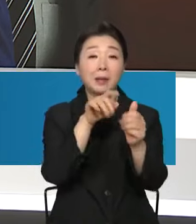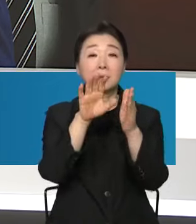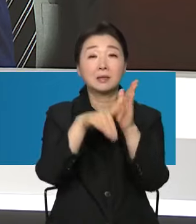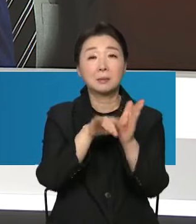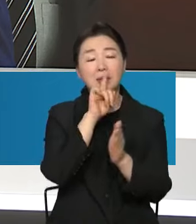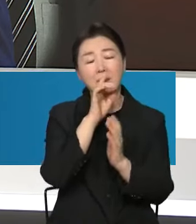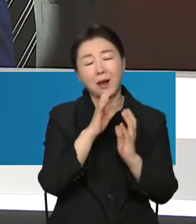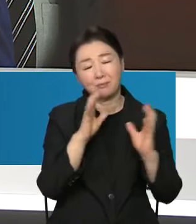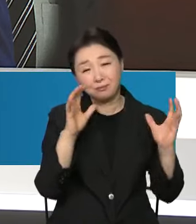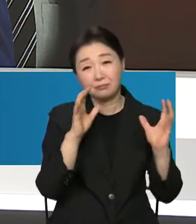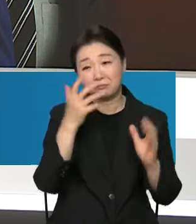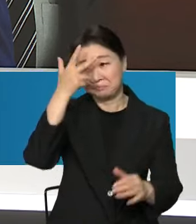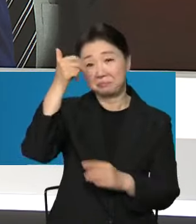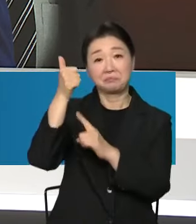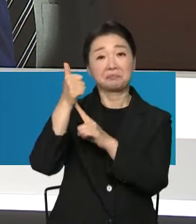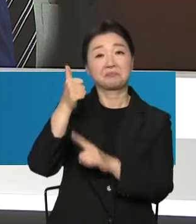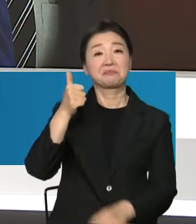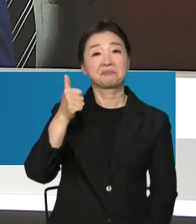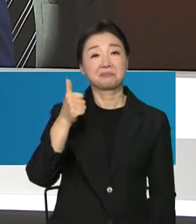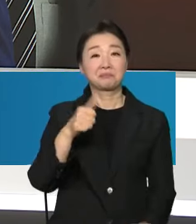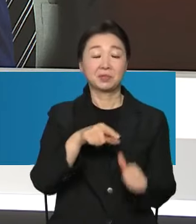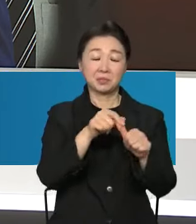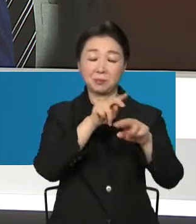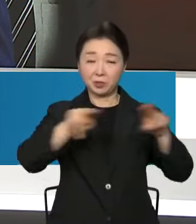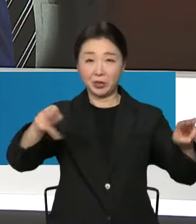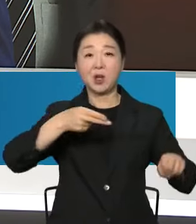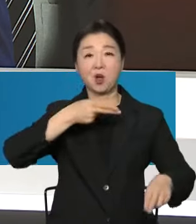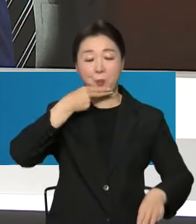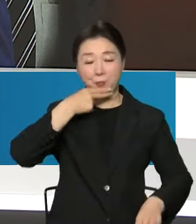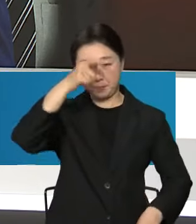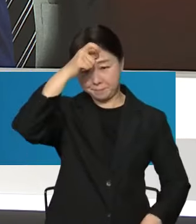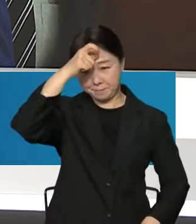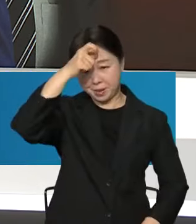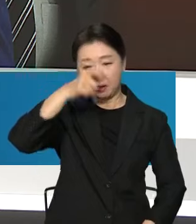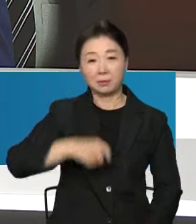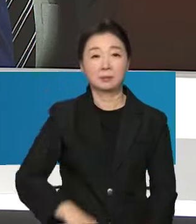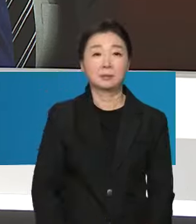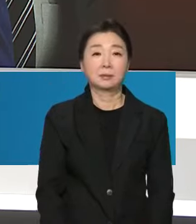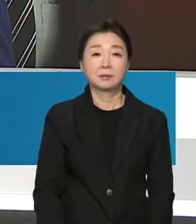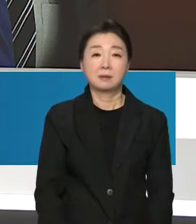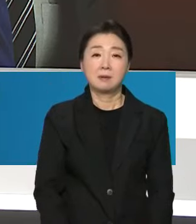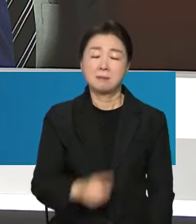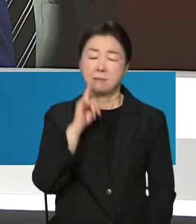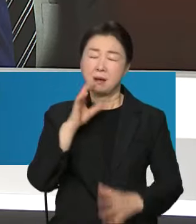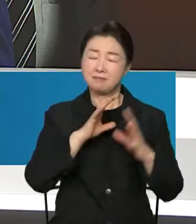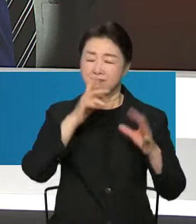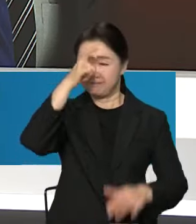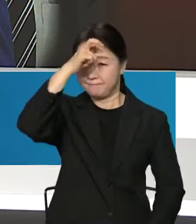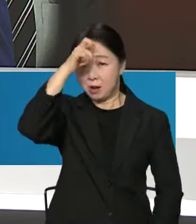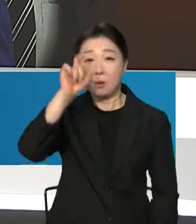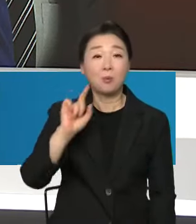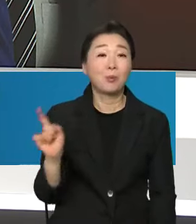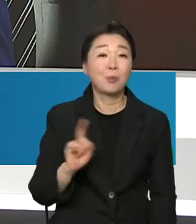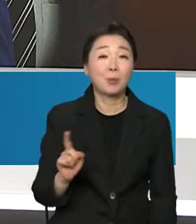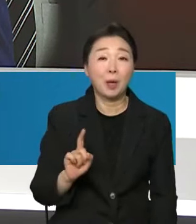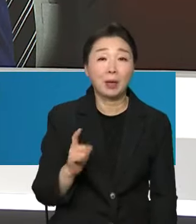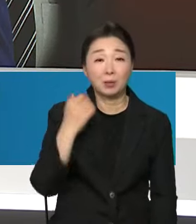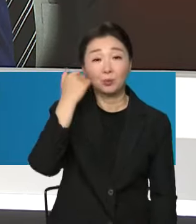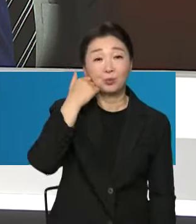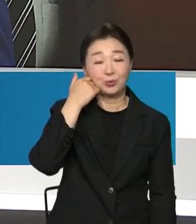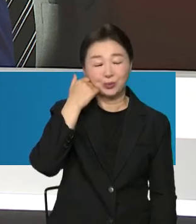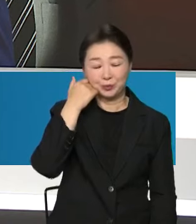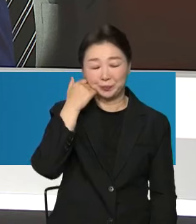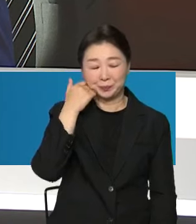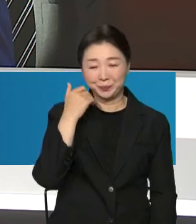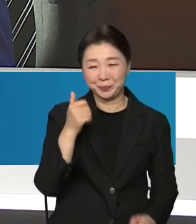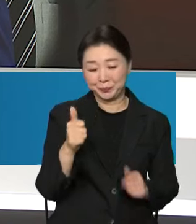논란이 커지지만 트럼프 당선인은 임명 철회는 없다고 버티고 있습니다. 논란을 버티게 만드는 배경에 최측근으로 떠오른